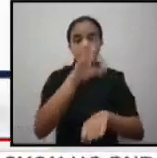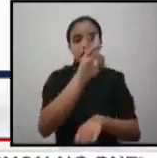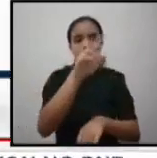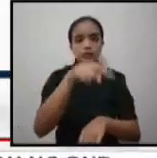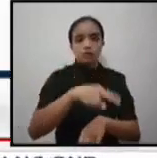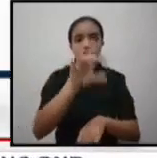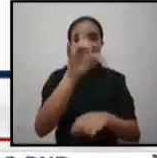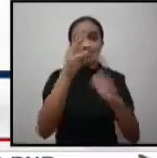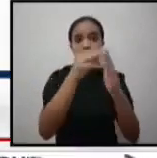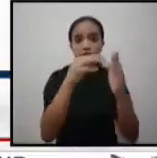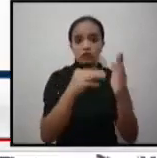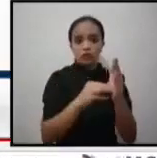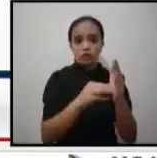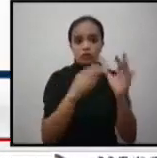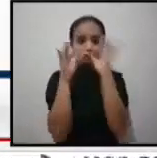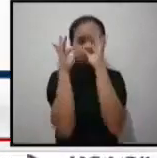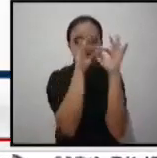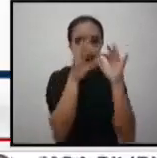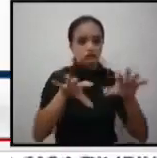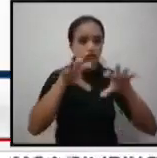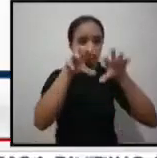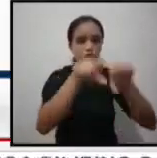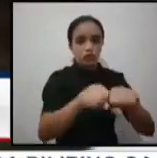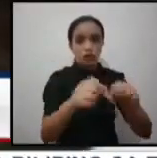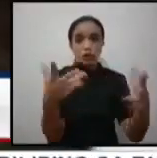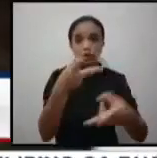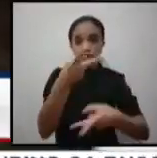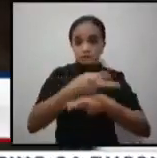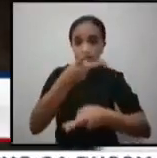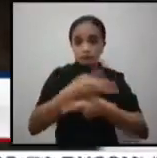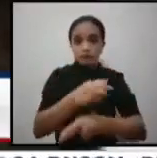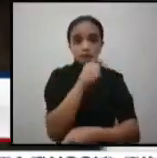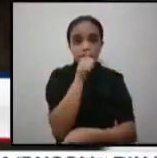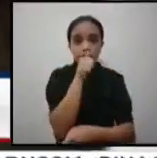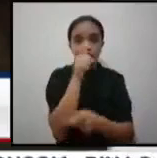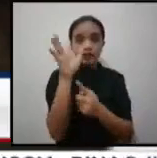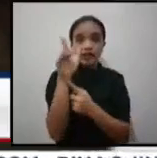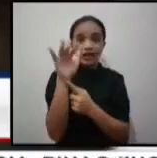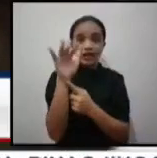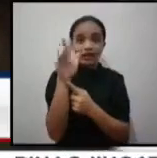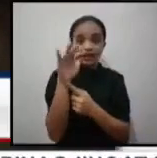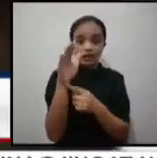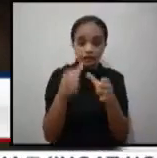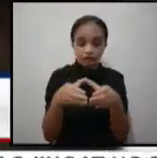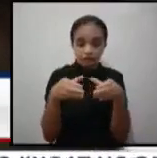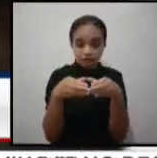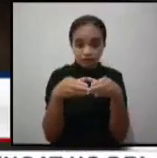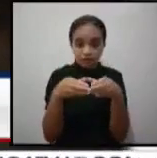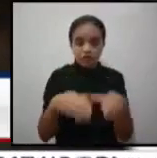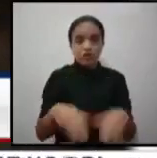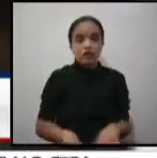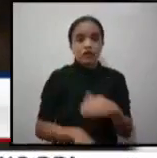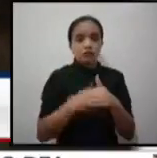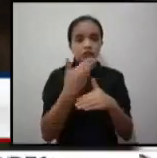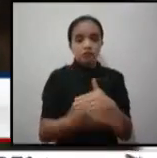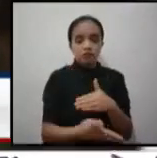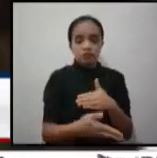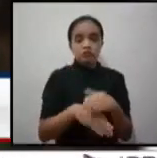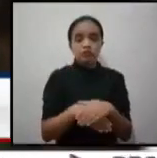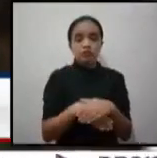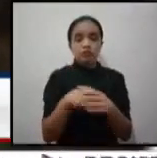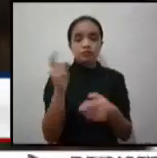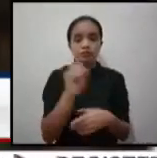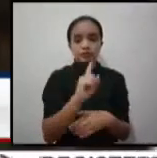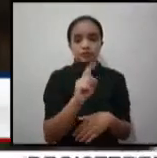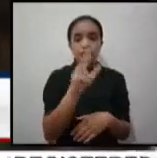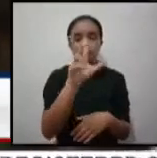shabu na nakasilid sa mga candle jar at aluminum baking pan. Habang higit 1.3 milyon pesos na halaga naman